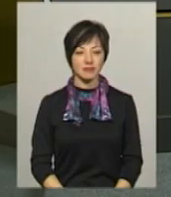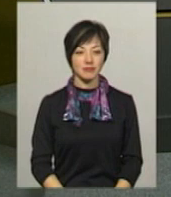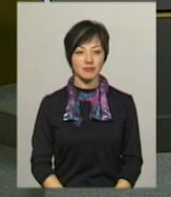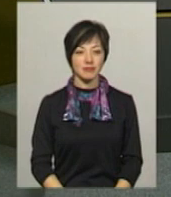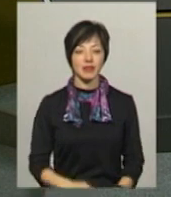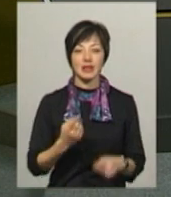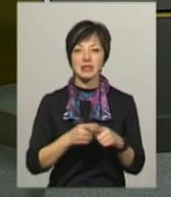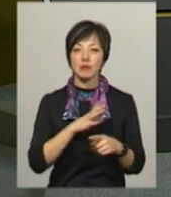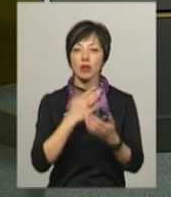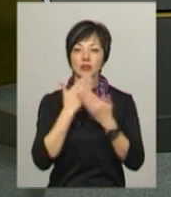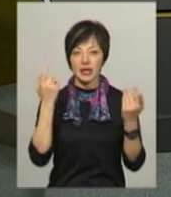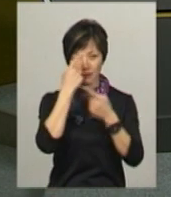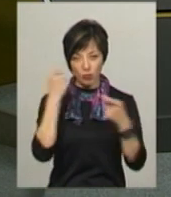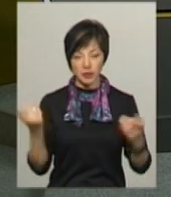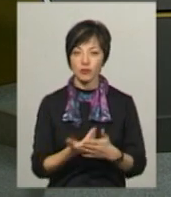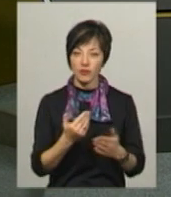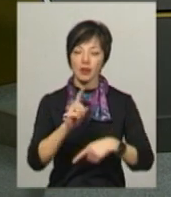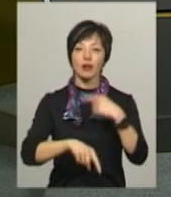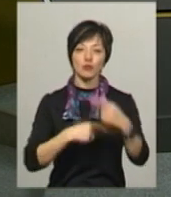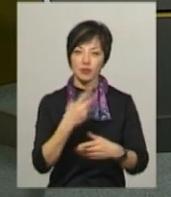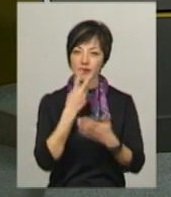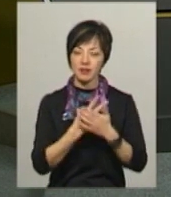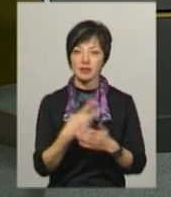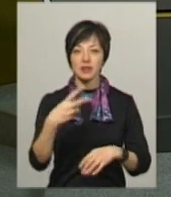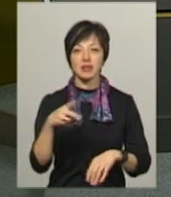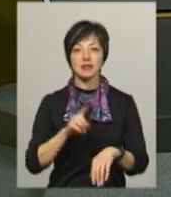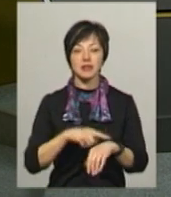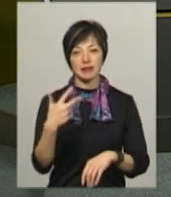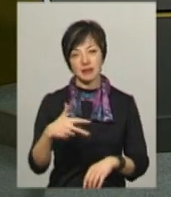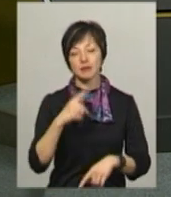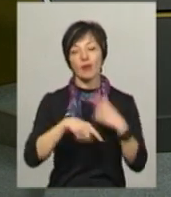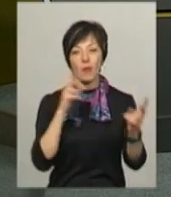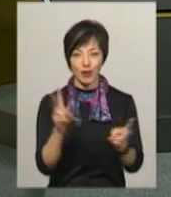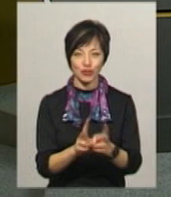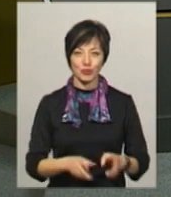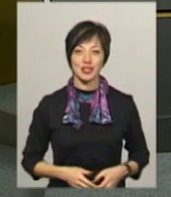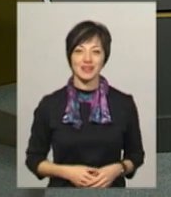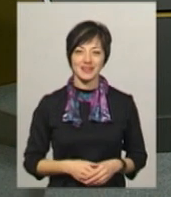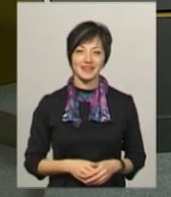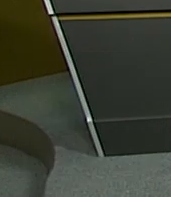Це була остання інформація цього випуску. Наступний дивіться вже о 20:30. Побачимось!